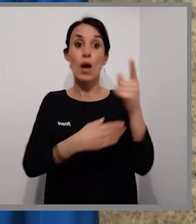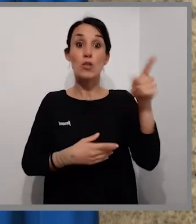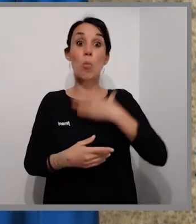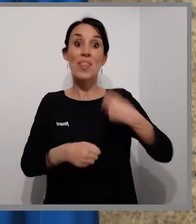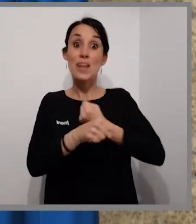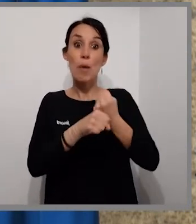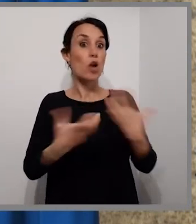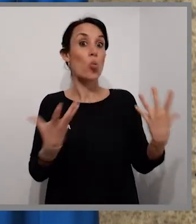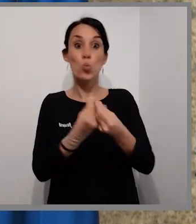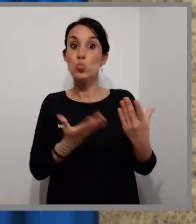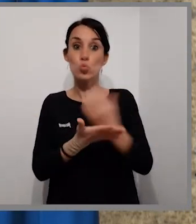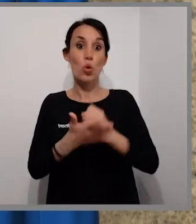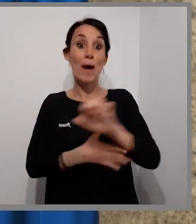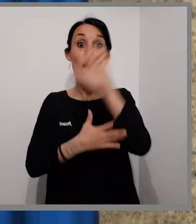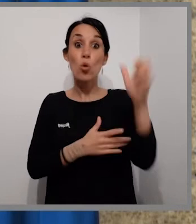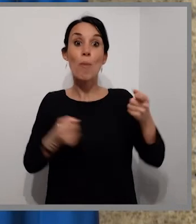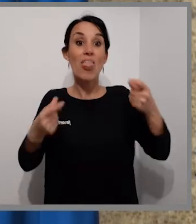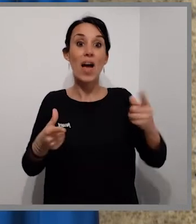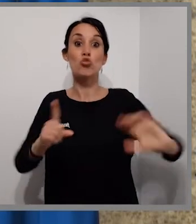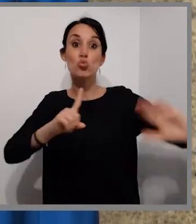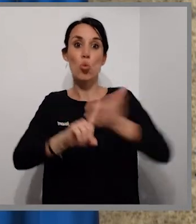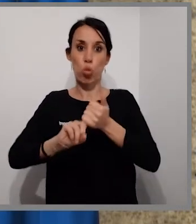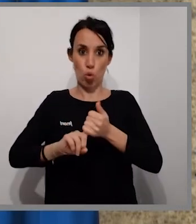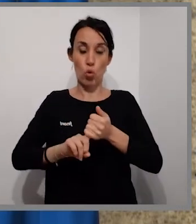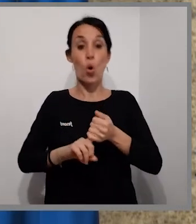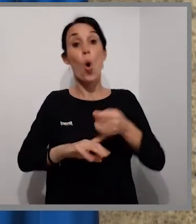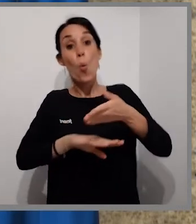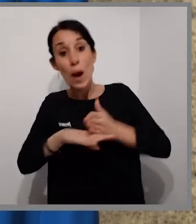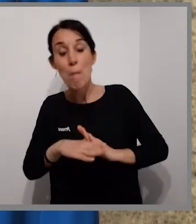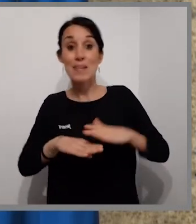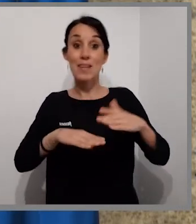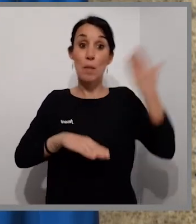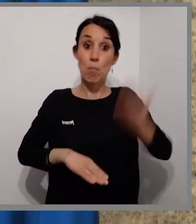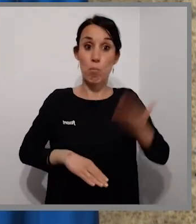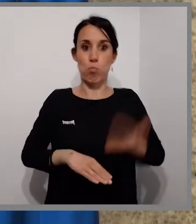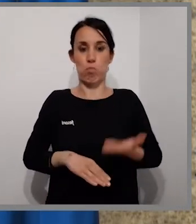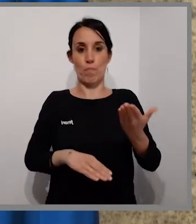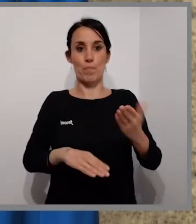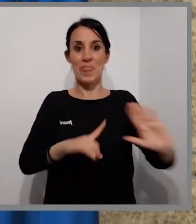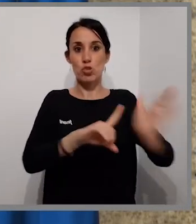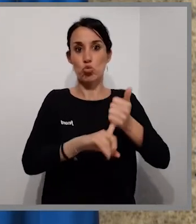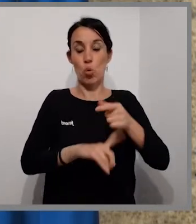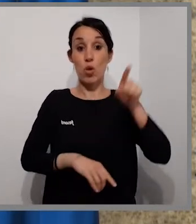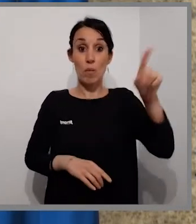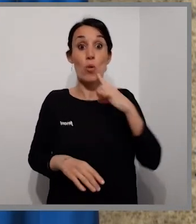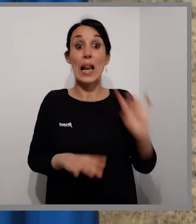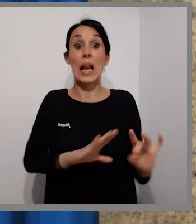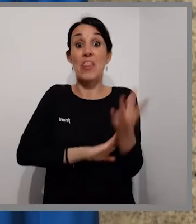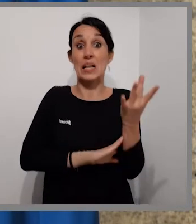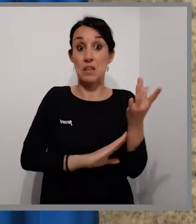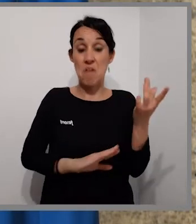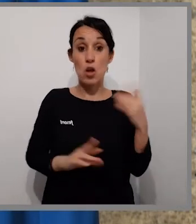treballar tots junts per a que Europa sigui la solució o sigui una part fonamental de la solució, he plantejat